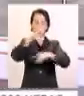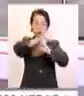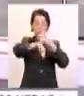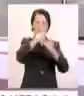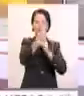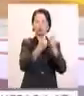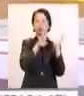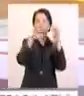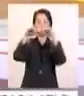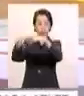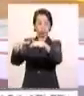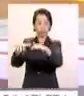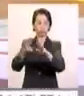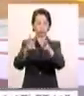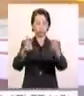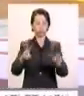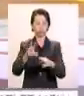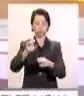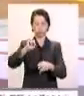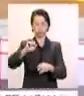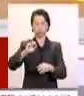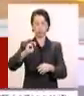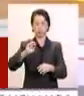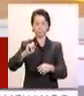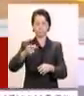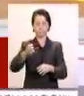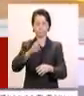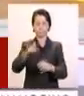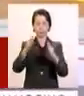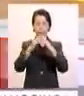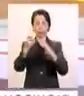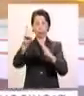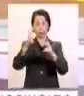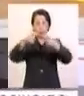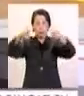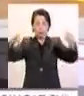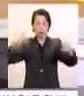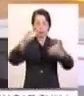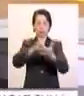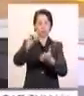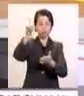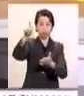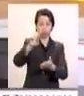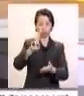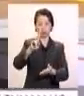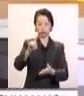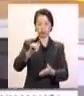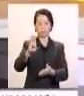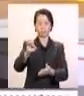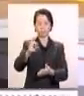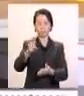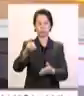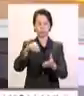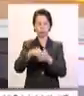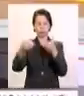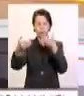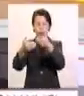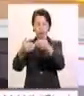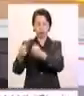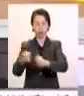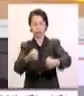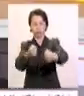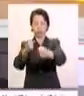seluruh dunia. Antaranya wilayah Samarkand, iaitu bandar kedua terbesar di Uzbekistan yang terletak di lembah berhampiran